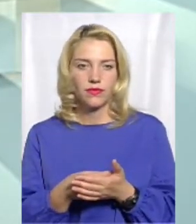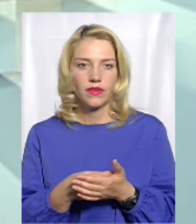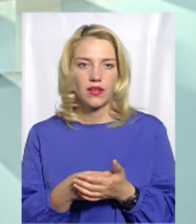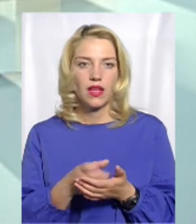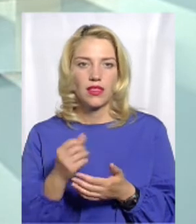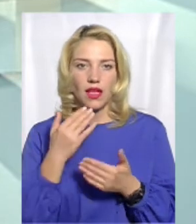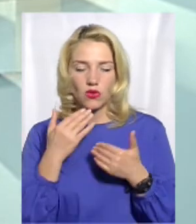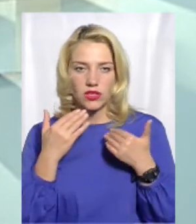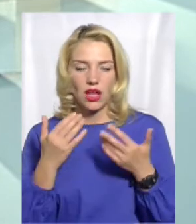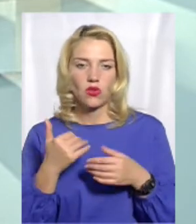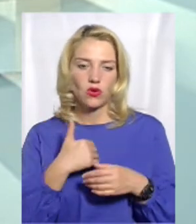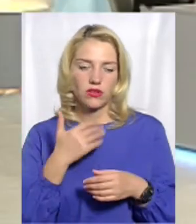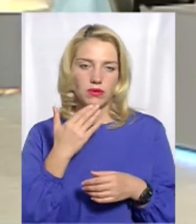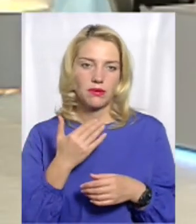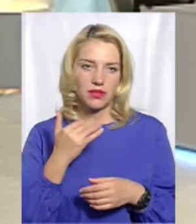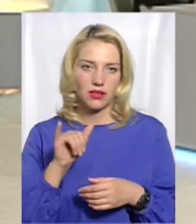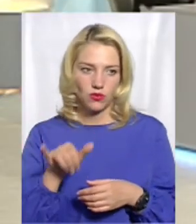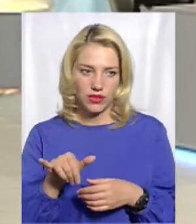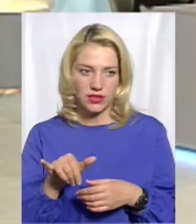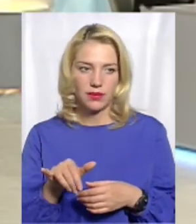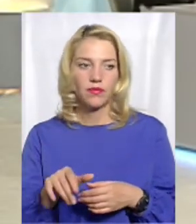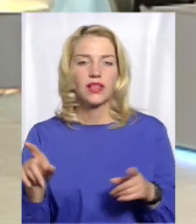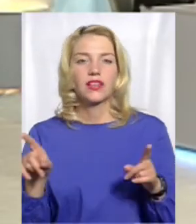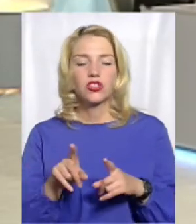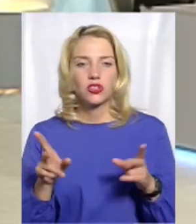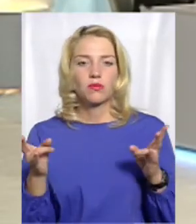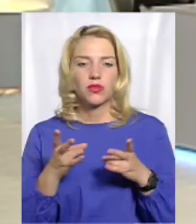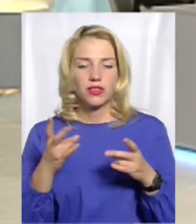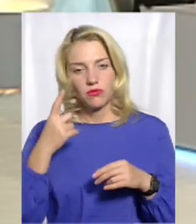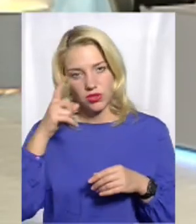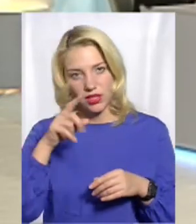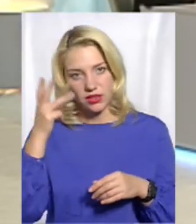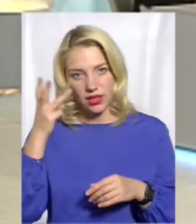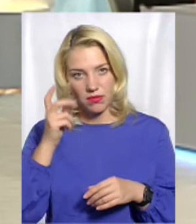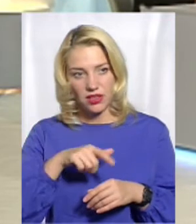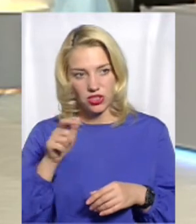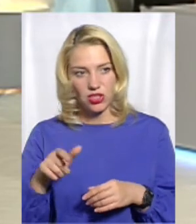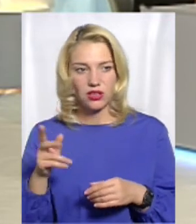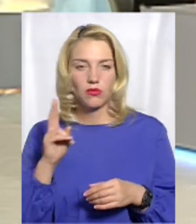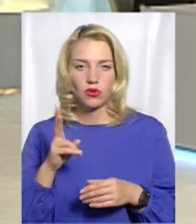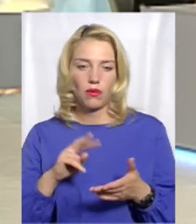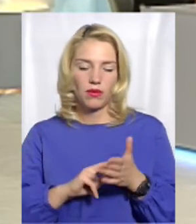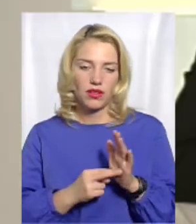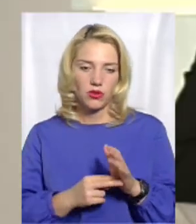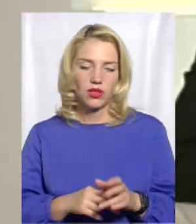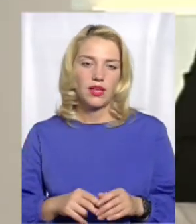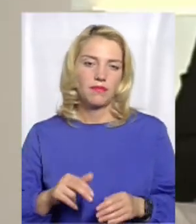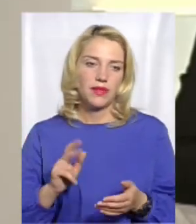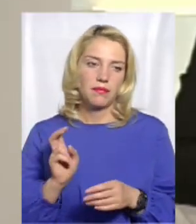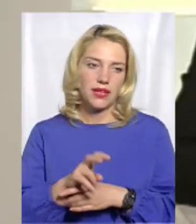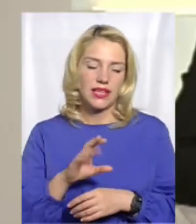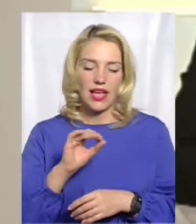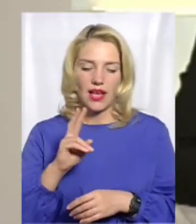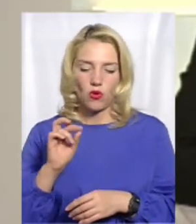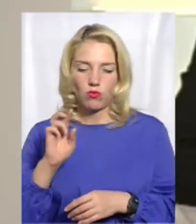і наостанок я хотів вас запитати, що потрібно знати хмельничанам, які планують прийти до екобусу зі